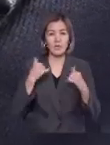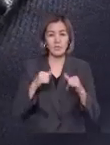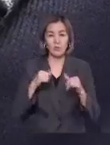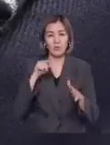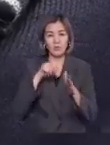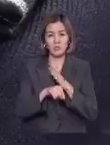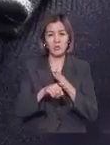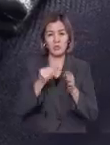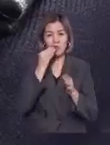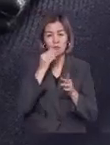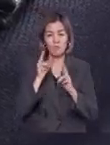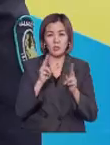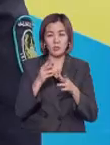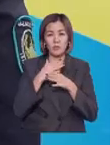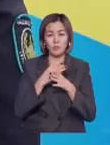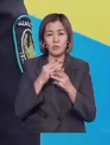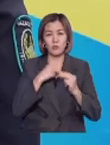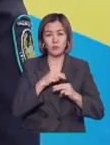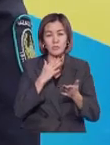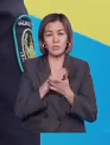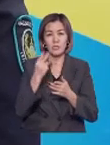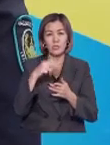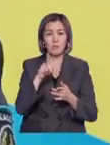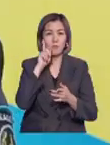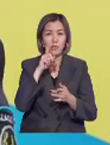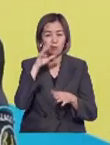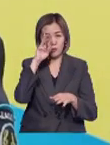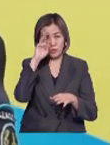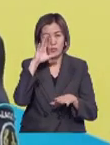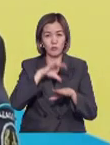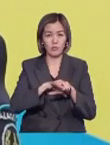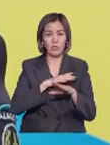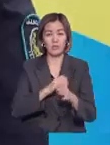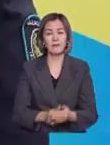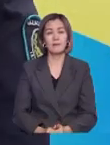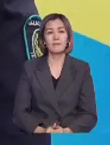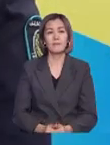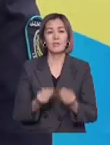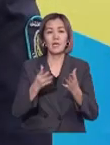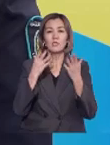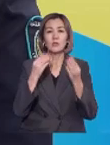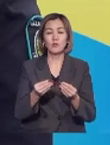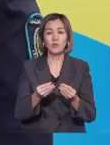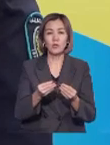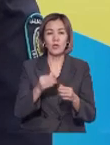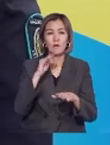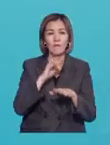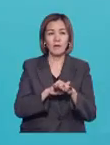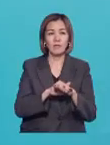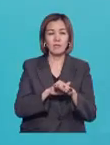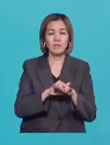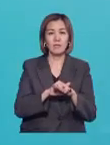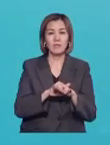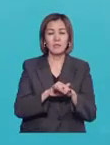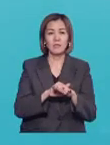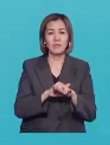біреуінде аспазшының көмекшісі болып істейтін 20 жасар Өзбекстан азаматы ұсталған болатын. Қазіргі уақытта аталған азамат